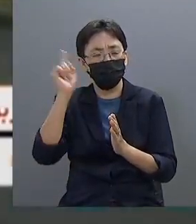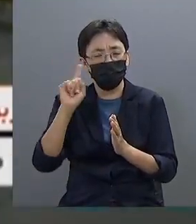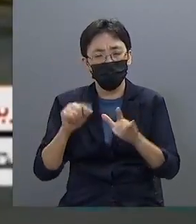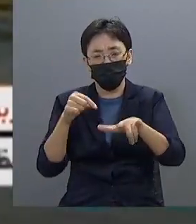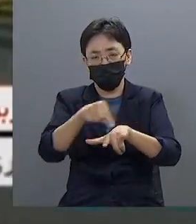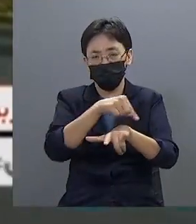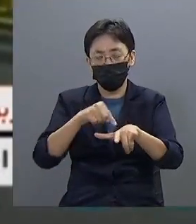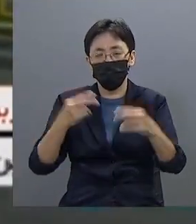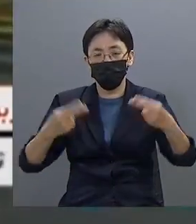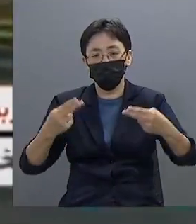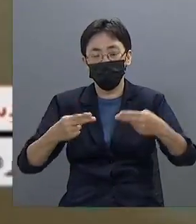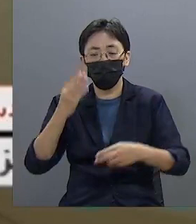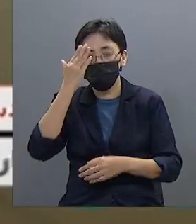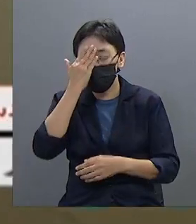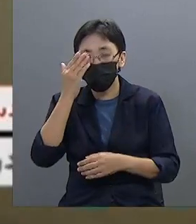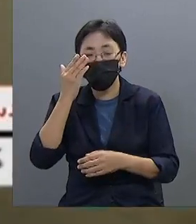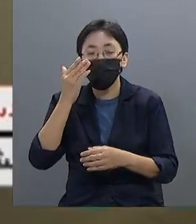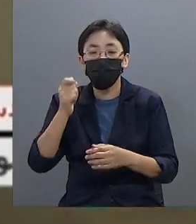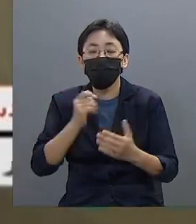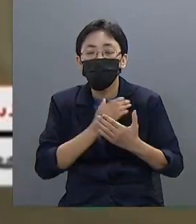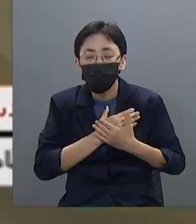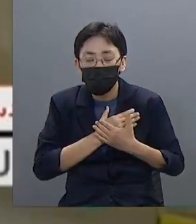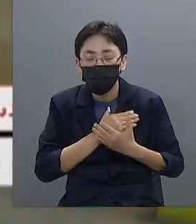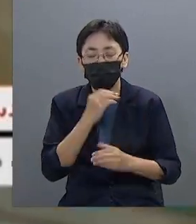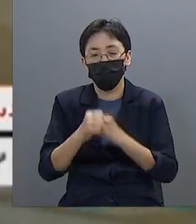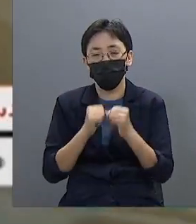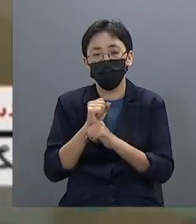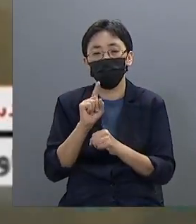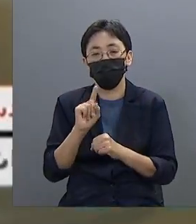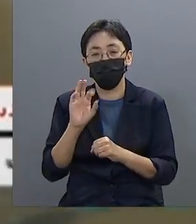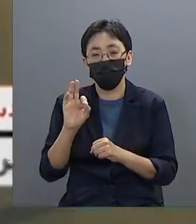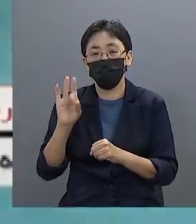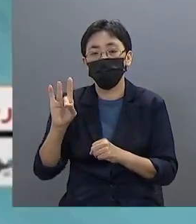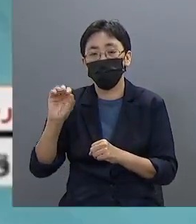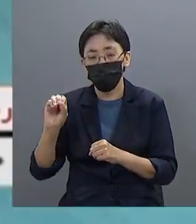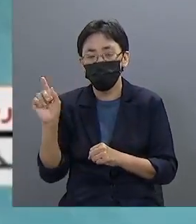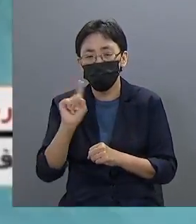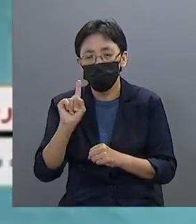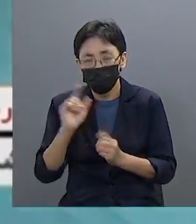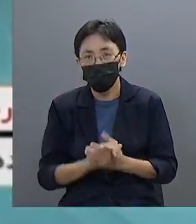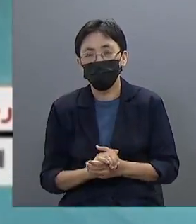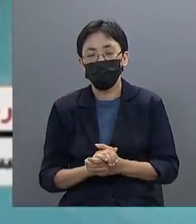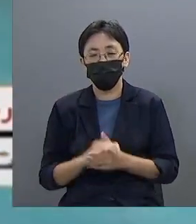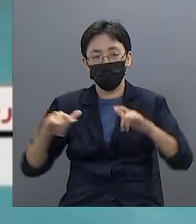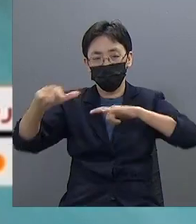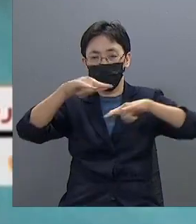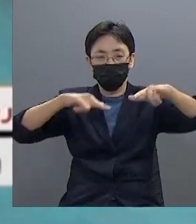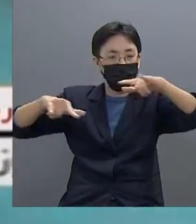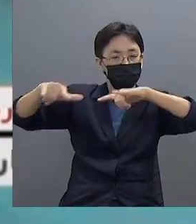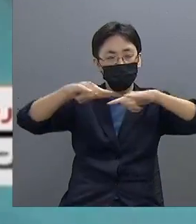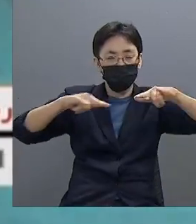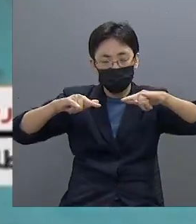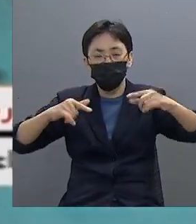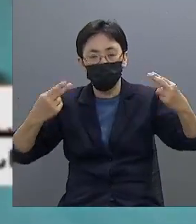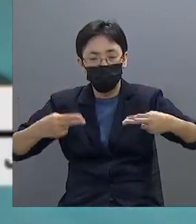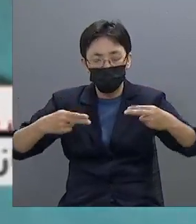อิรักเมื่อช่วงกลางทศวรรษที่1980ค่ะเพราะว่ากำลังทางอากาศมีบทบาทมากนะคะ แต่การใช้เครื่องบินที่มีนัก